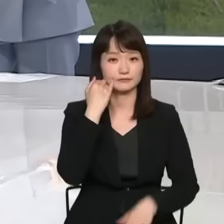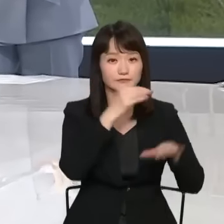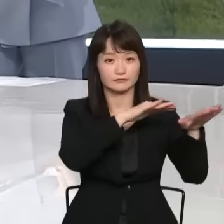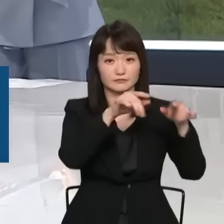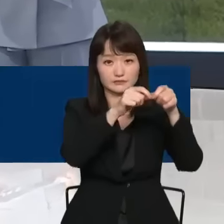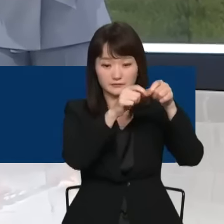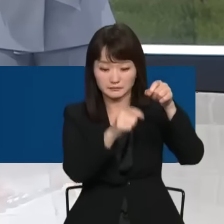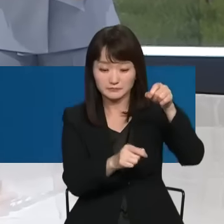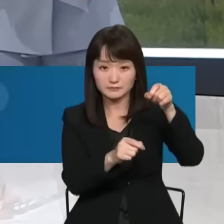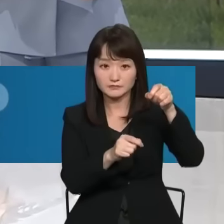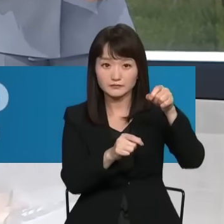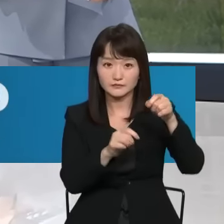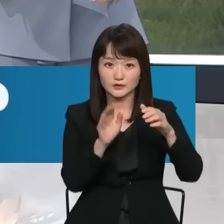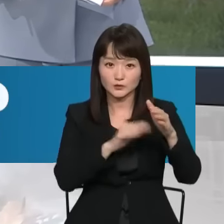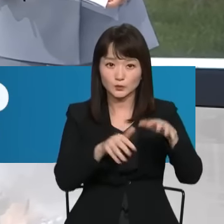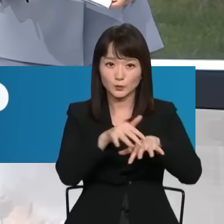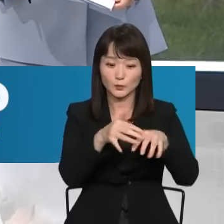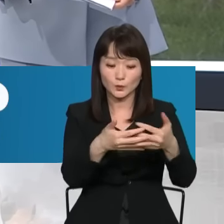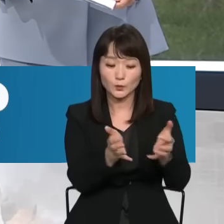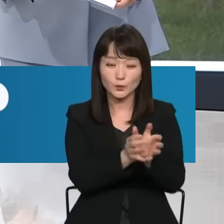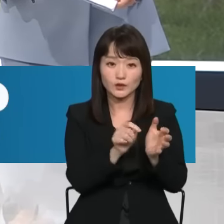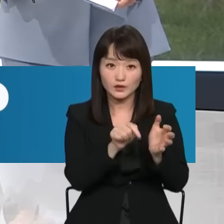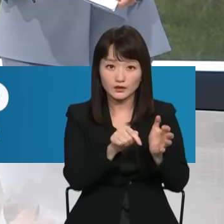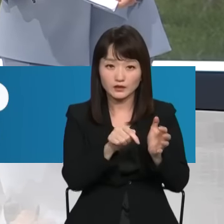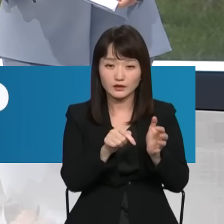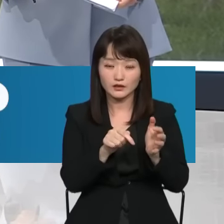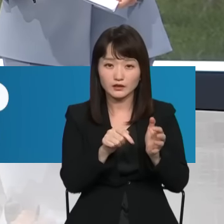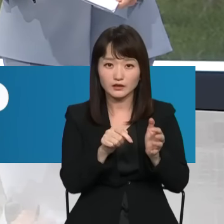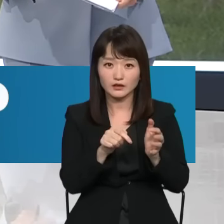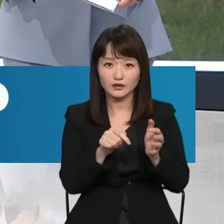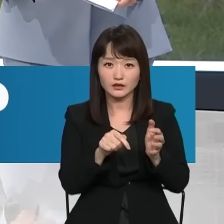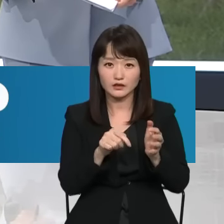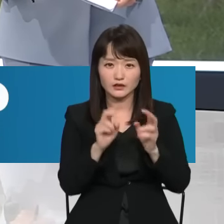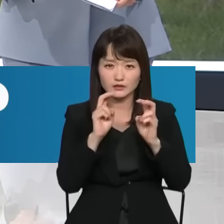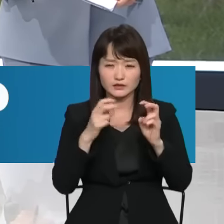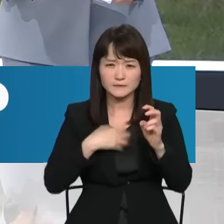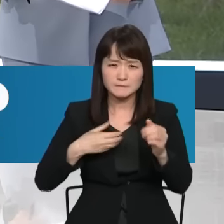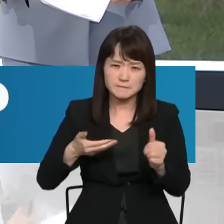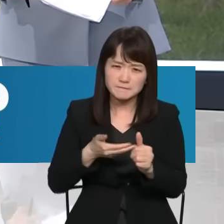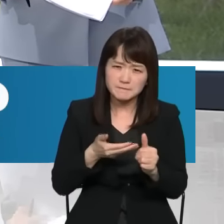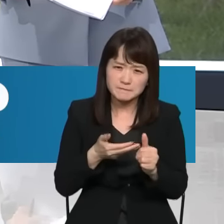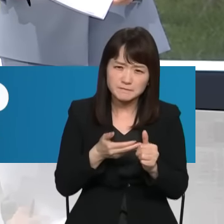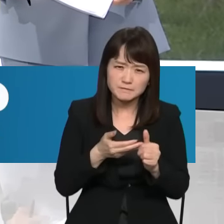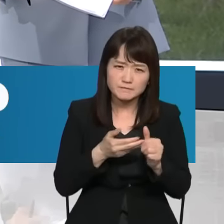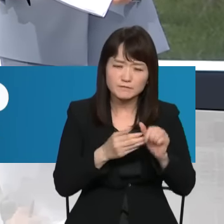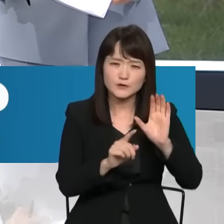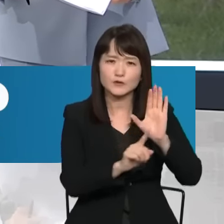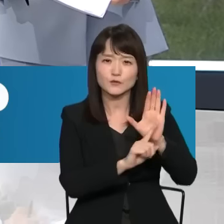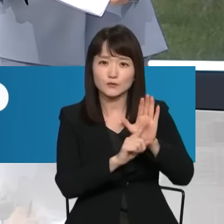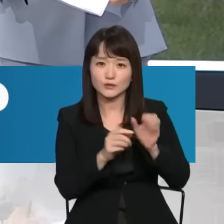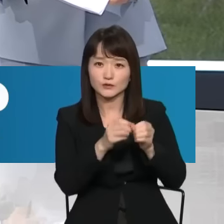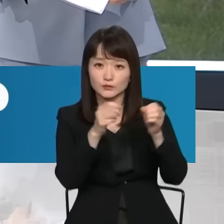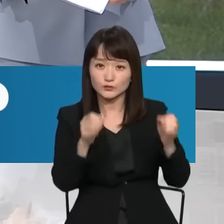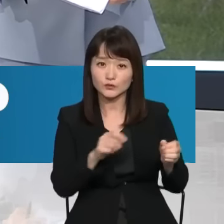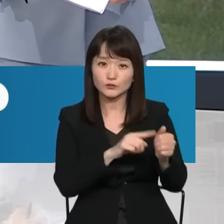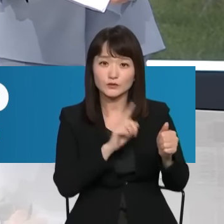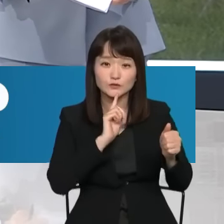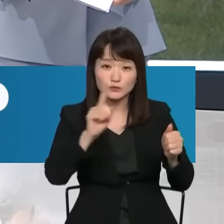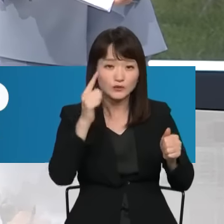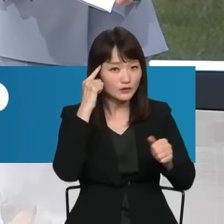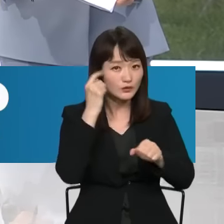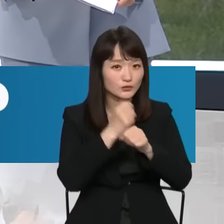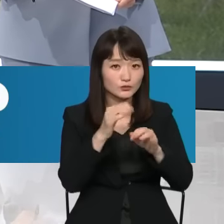해양수산부 산하의 한 공공기관에서 직장 내 괴롭힘을 호소하는 동료를 위해 신고에 나섰던 연구원이